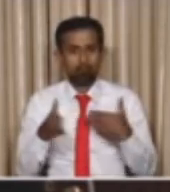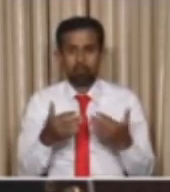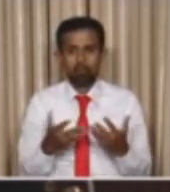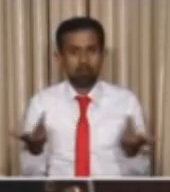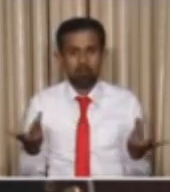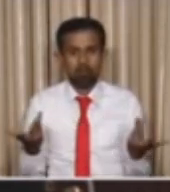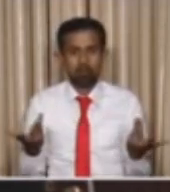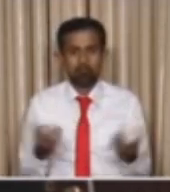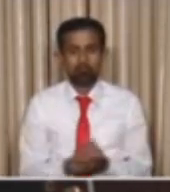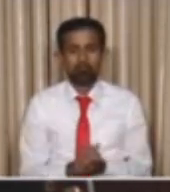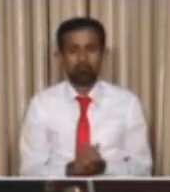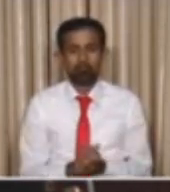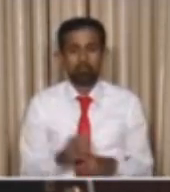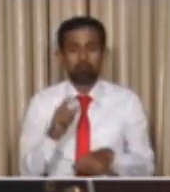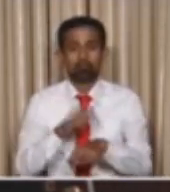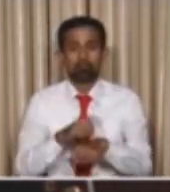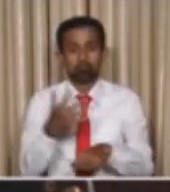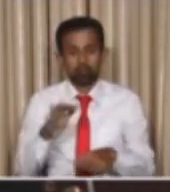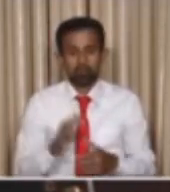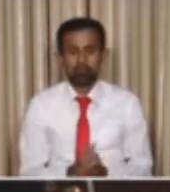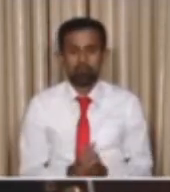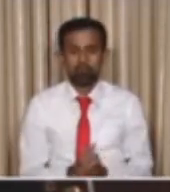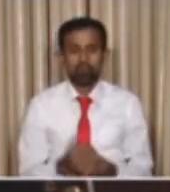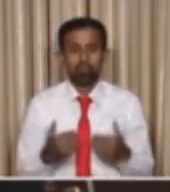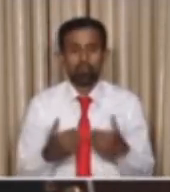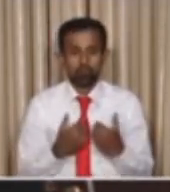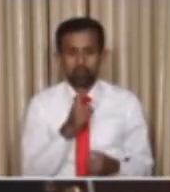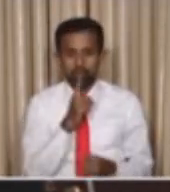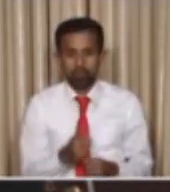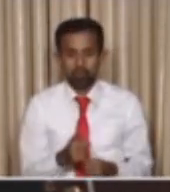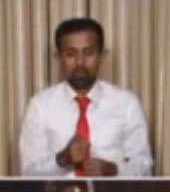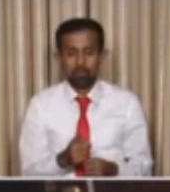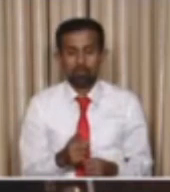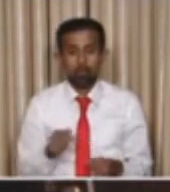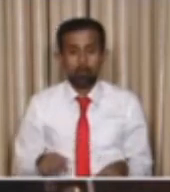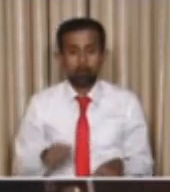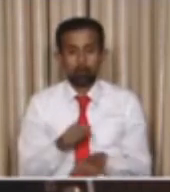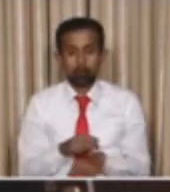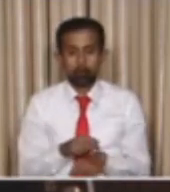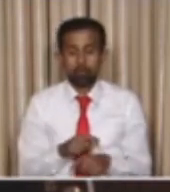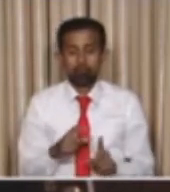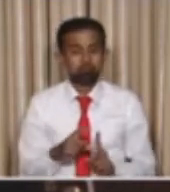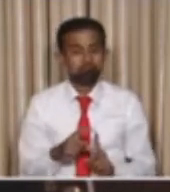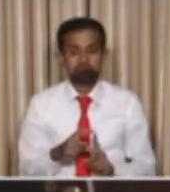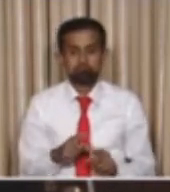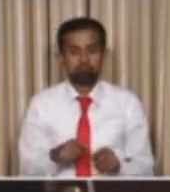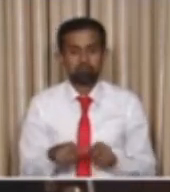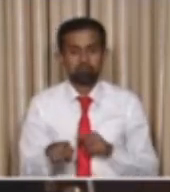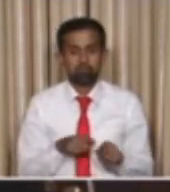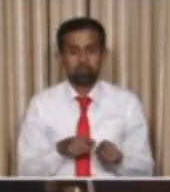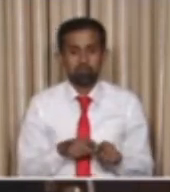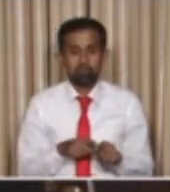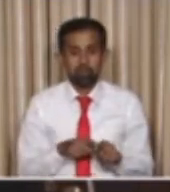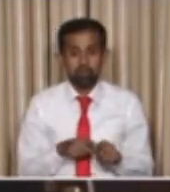garu sabhapathiyumani. Kali awasan gana garu. Insa garu sabhapathiyumani, api kiyanawa, me vena kota, itama barapatala vidiyata,